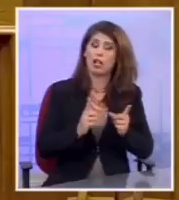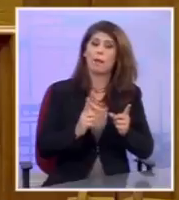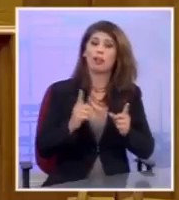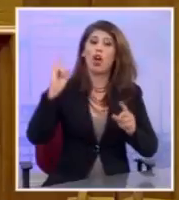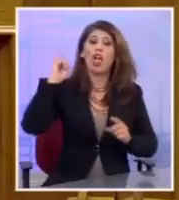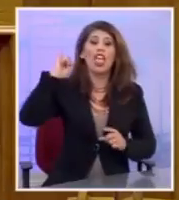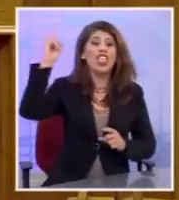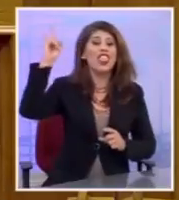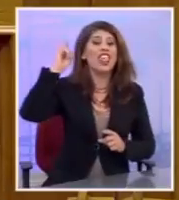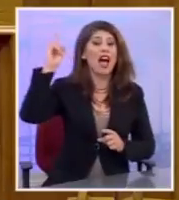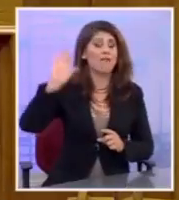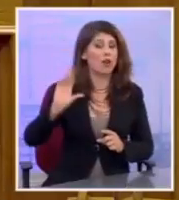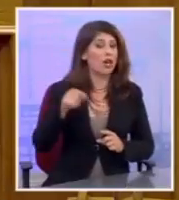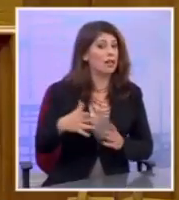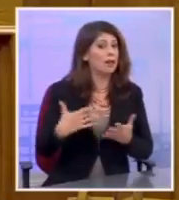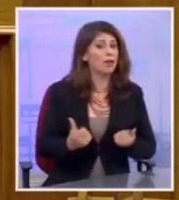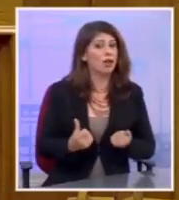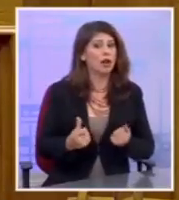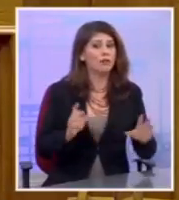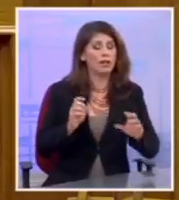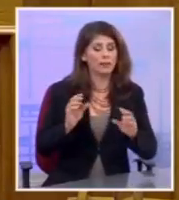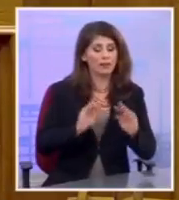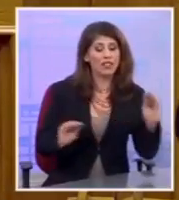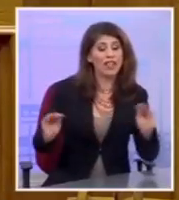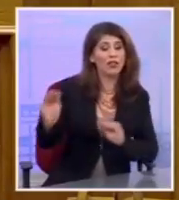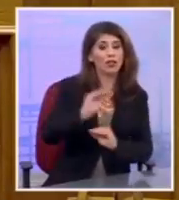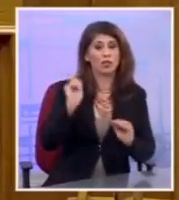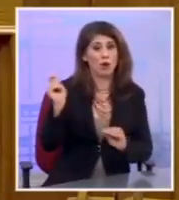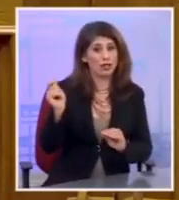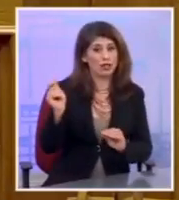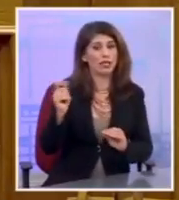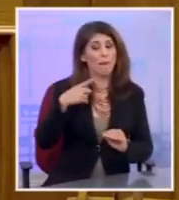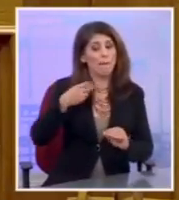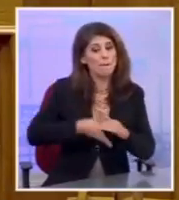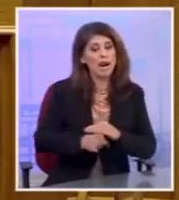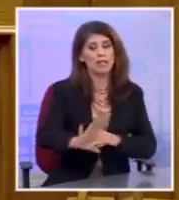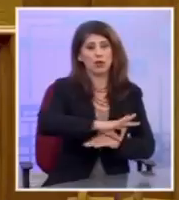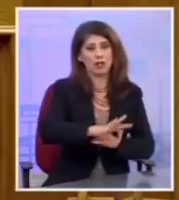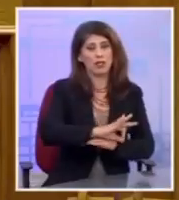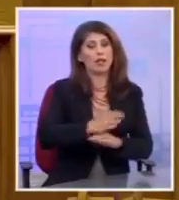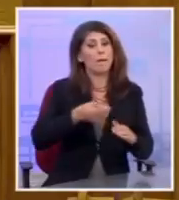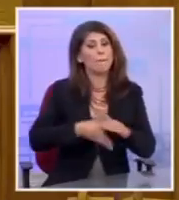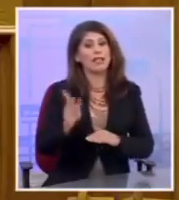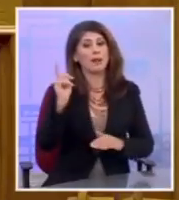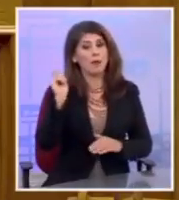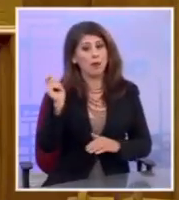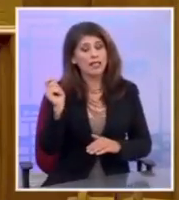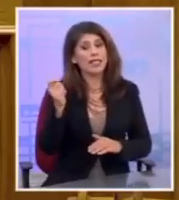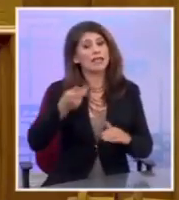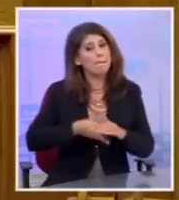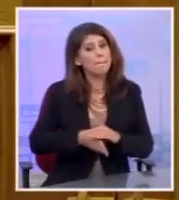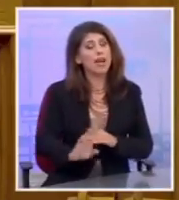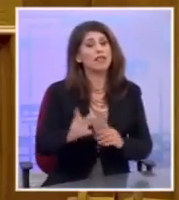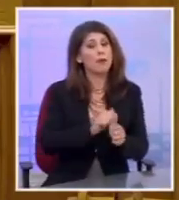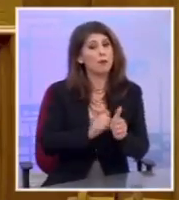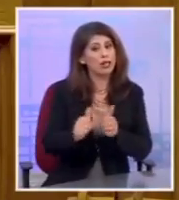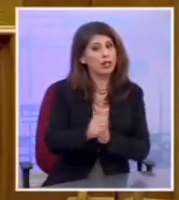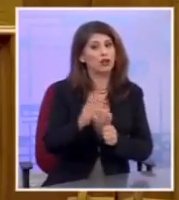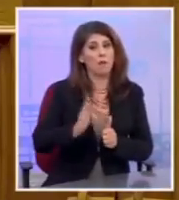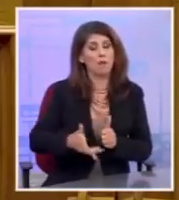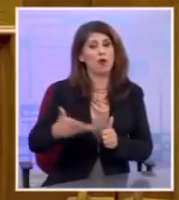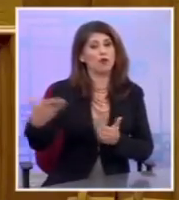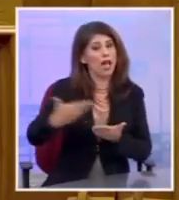διάβολο. Εκεί που είχαμε τις διαρθρωτικές πολιτικές, που μέσα από σχεδιασμό, μέχρι από πολιτικές, μέσα από προτεραιότητες μπορούσε να